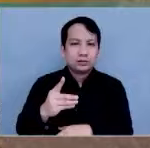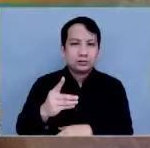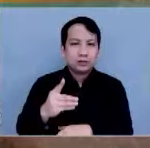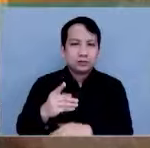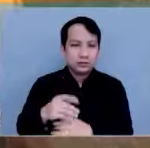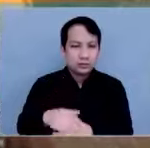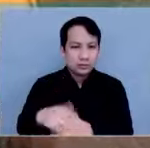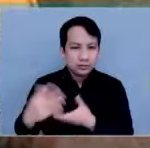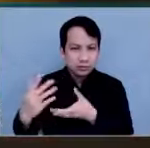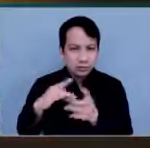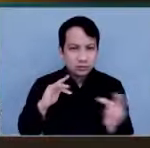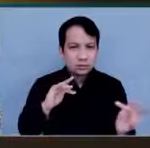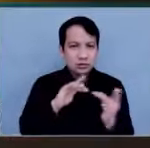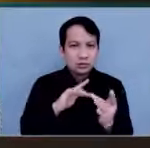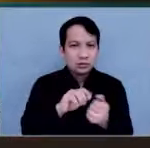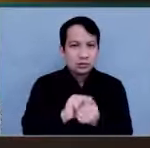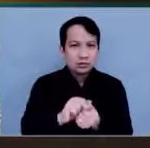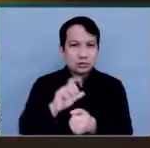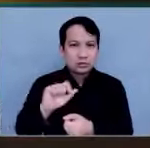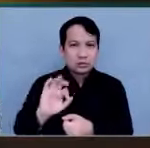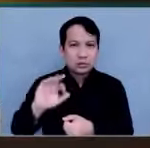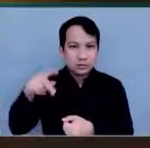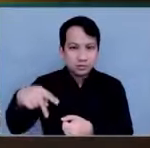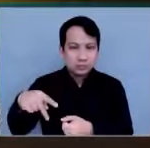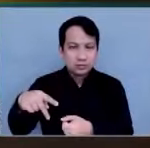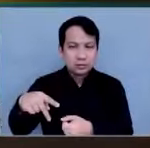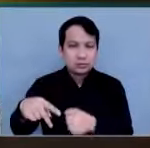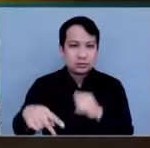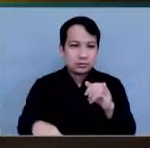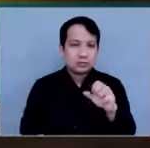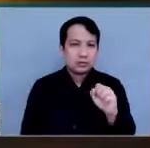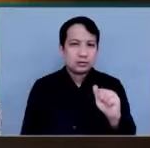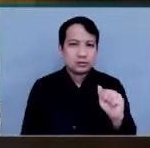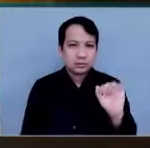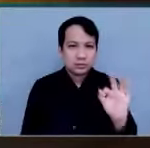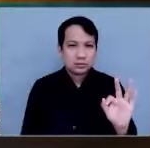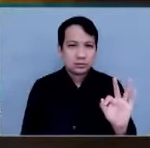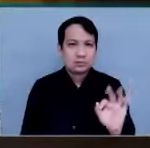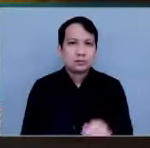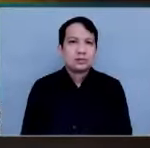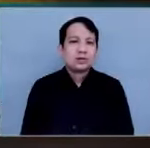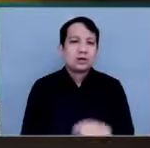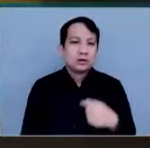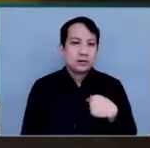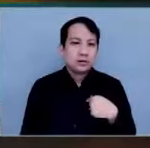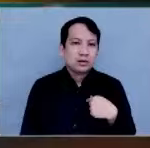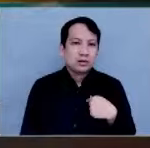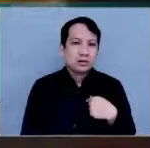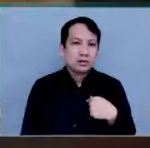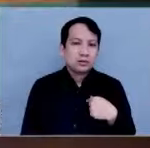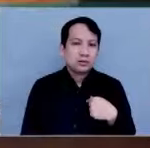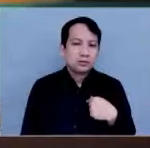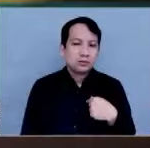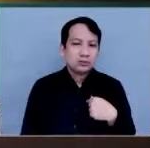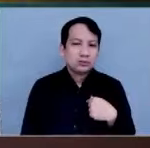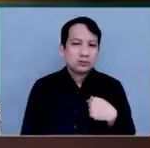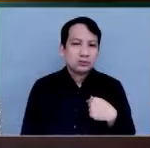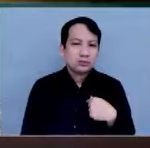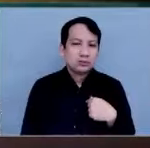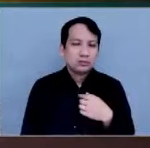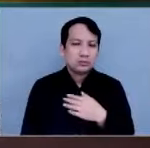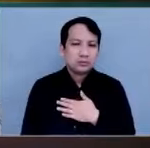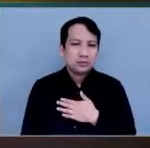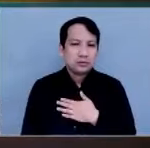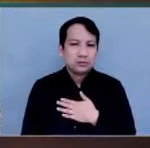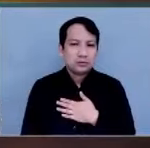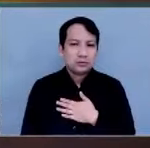to get in touch with the AFP through the ISA. Yun po talaga ang nangyari. Kaya, kasi may mas trust, may ano